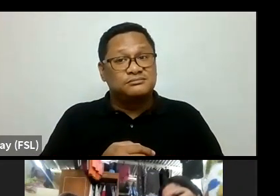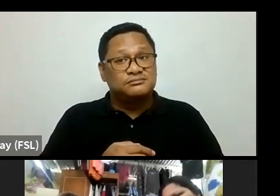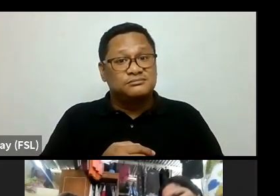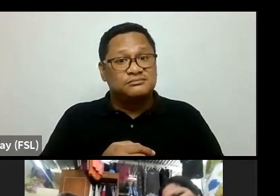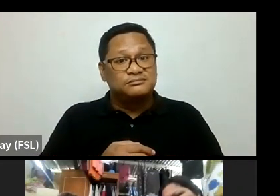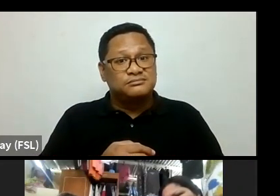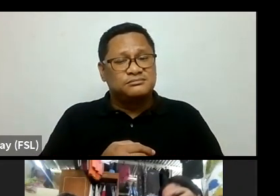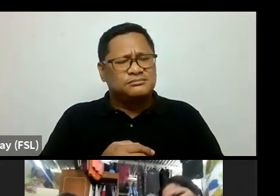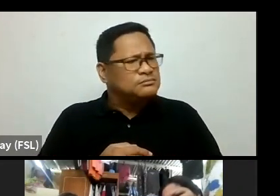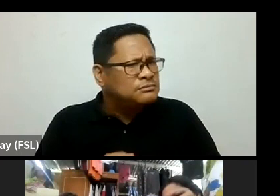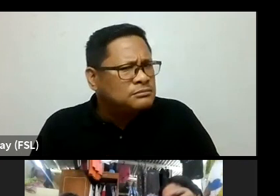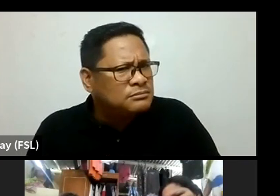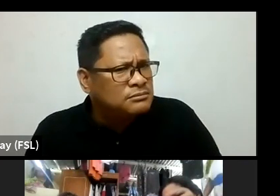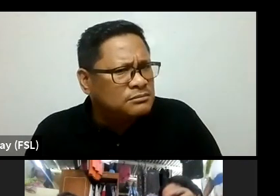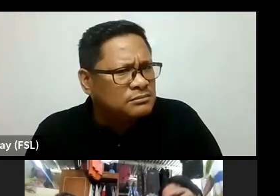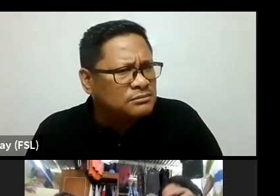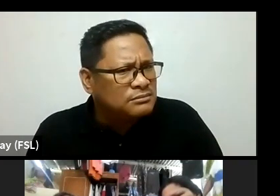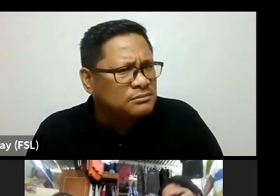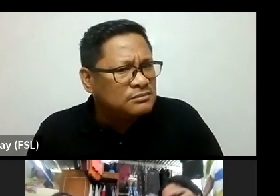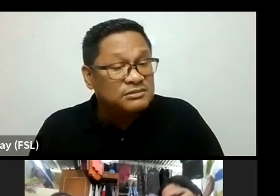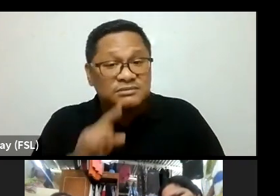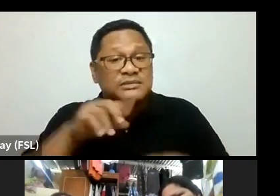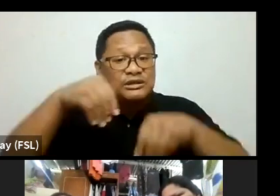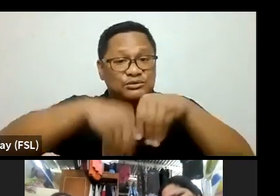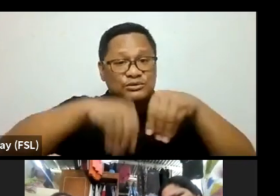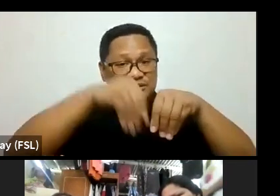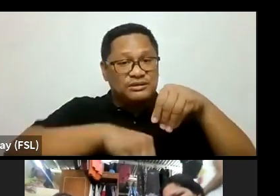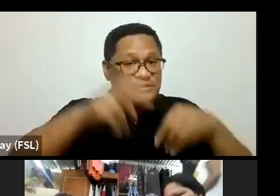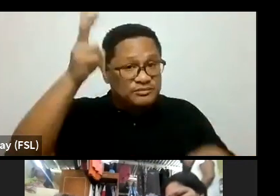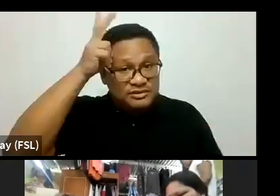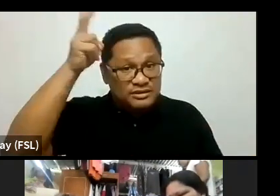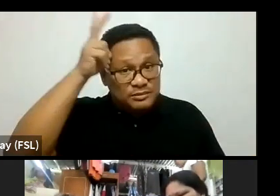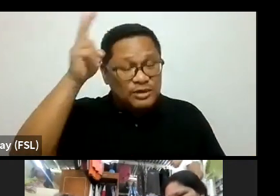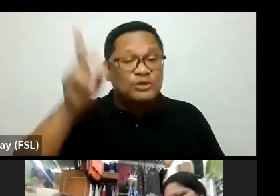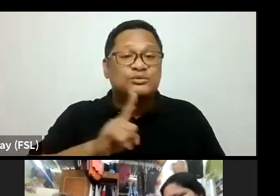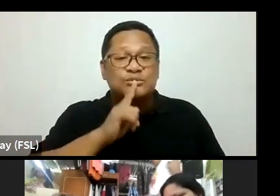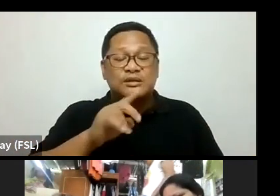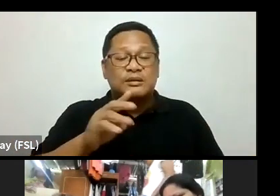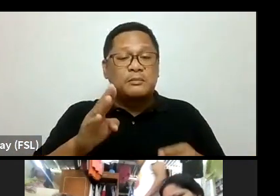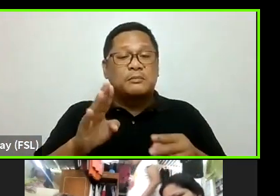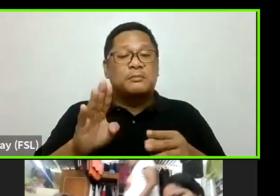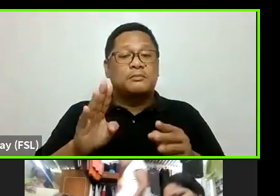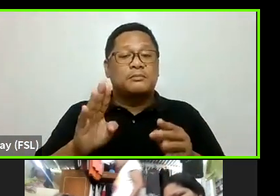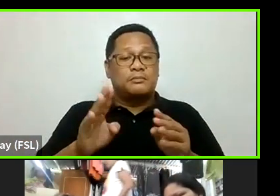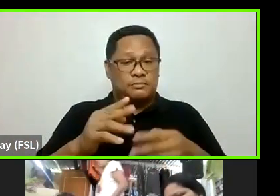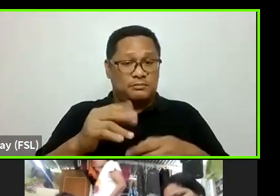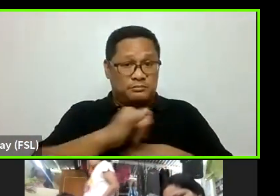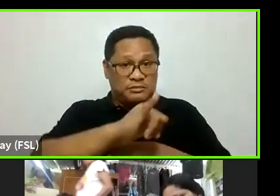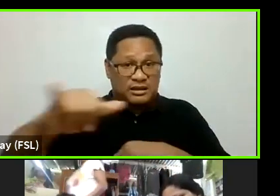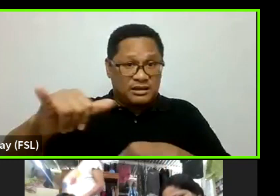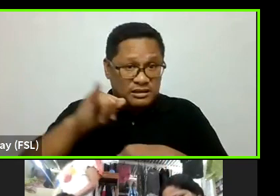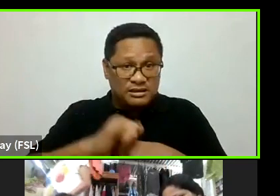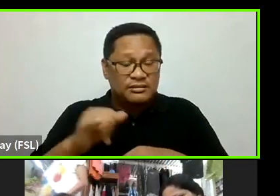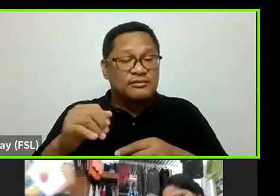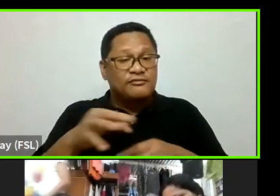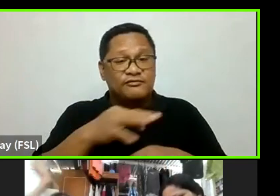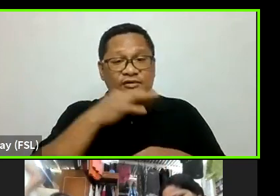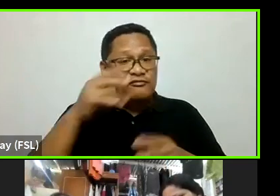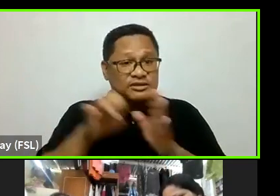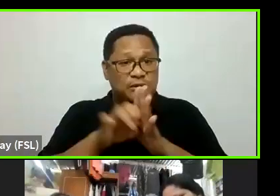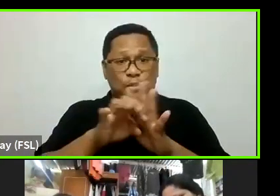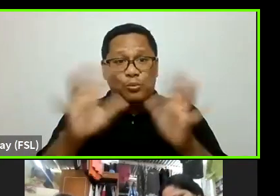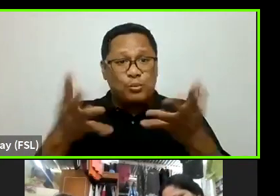home gardening, magtanim ng gulay, yung tatawag na backyard farming. Kung walang lupa, pasok.